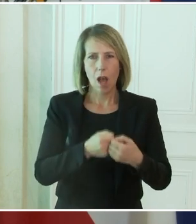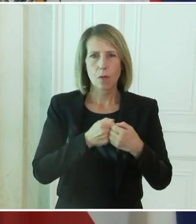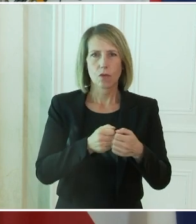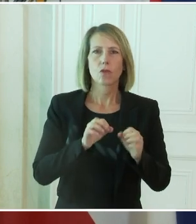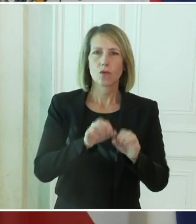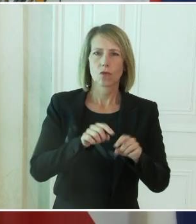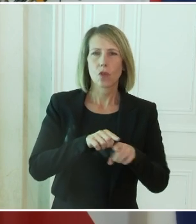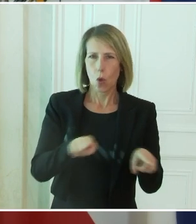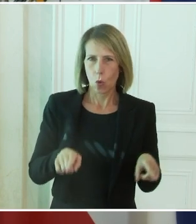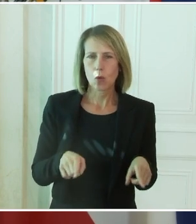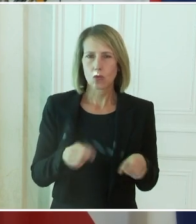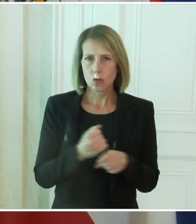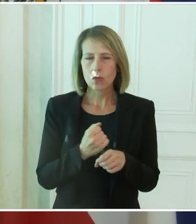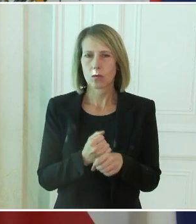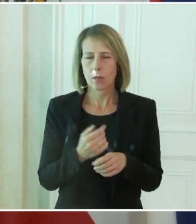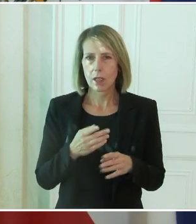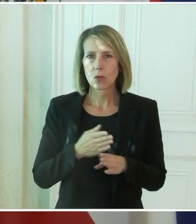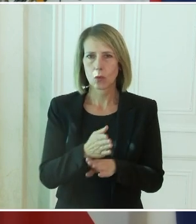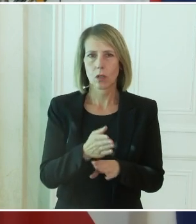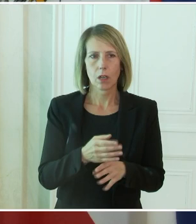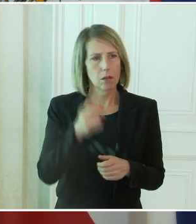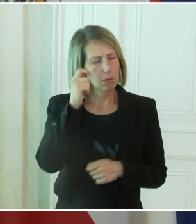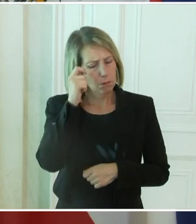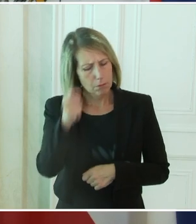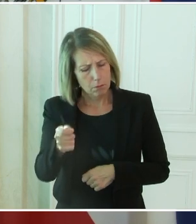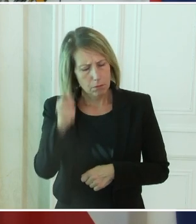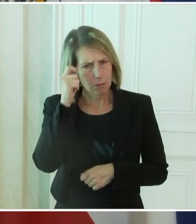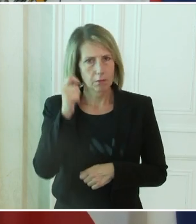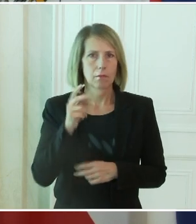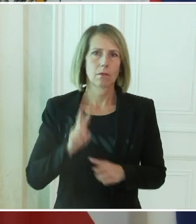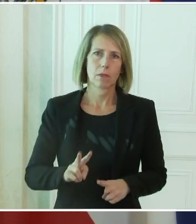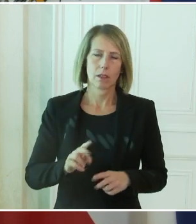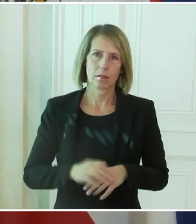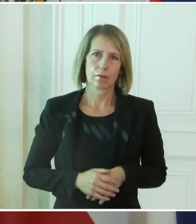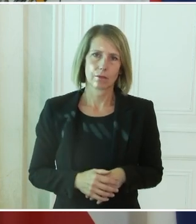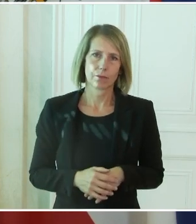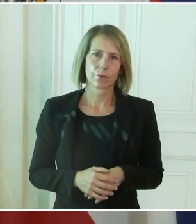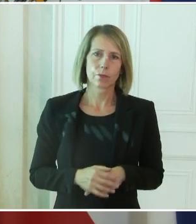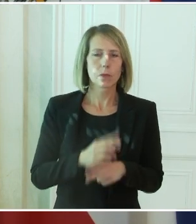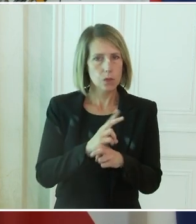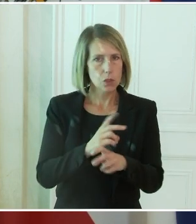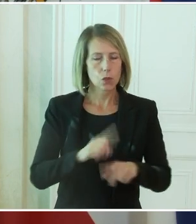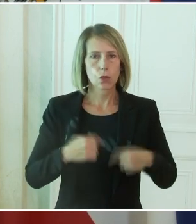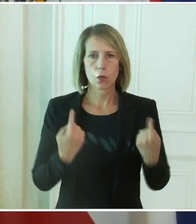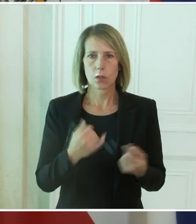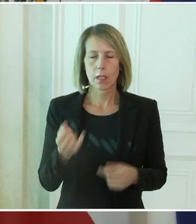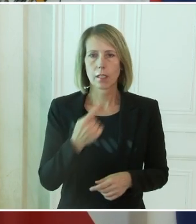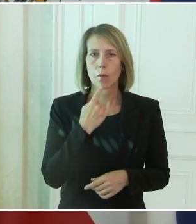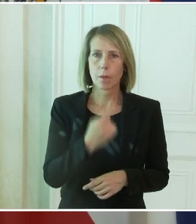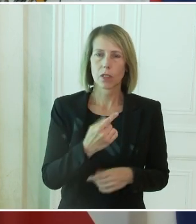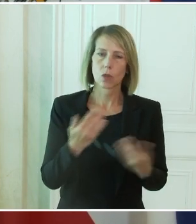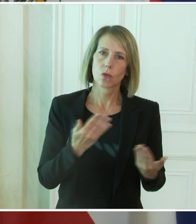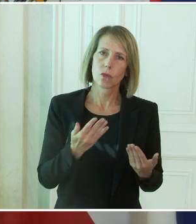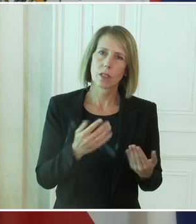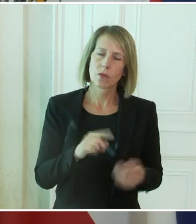uns fechten, ist beeindruckend und bewundernswert. Als Österreich haben wir immer betont, dass wir